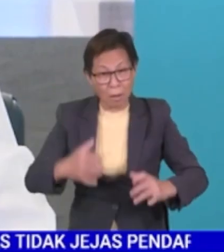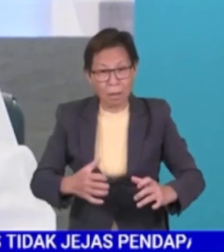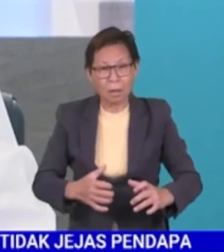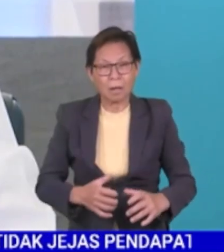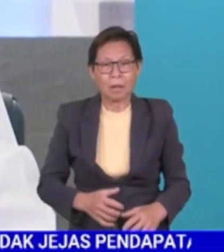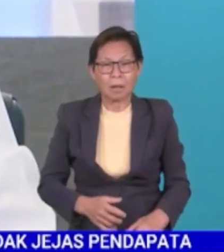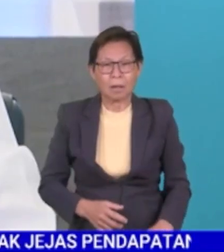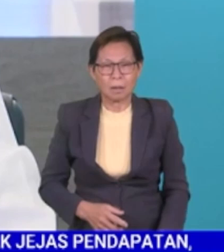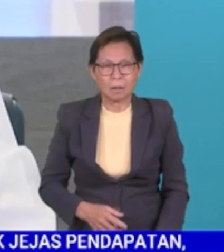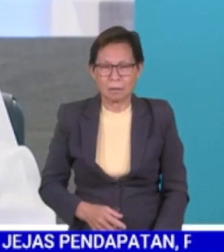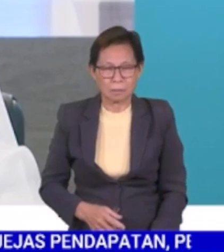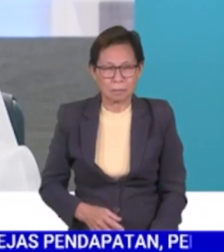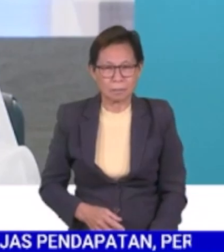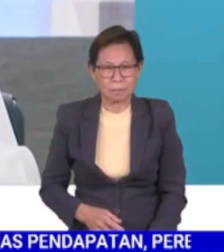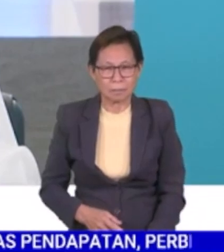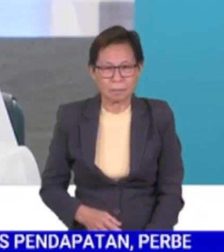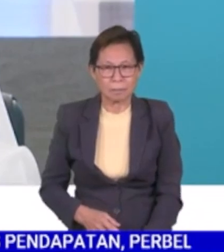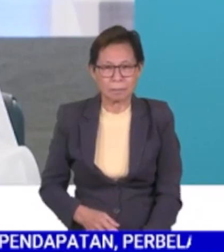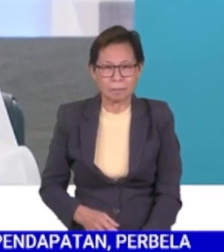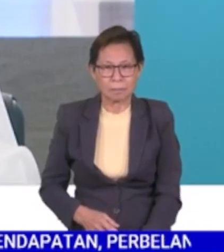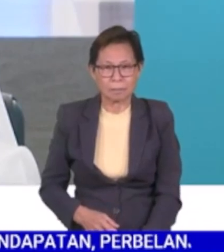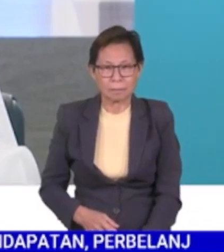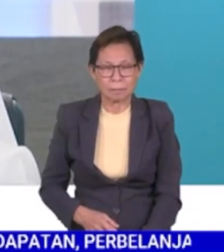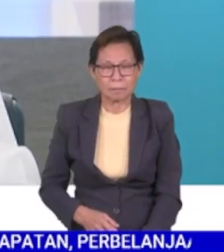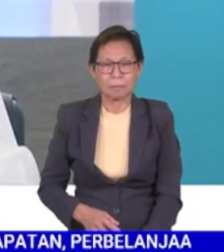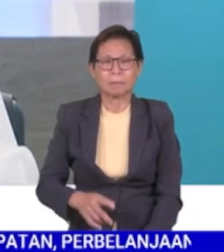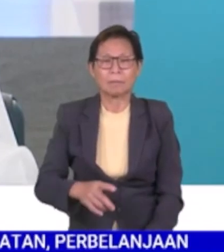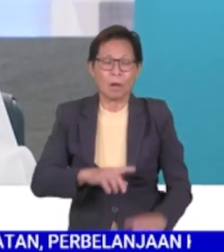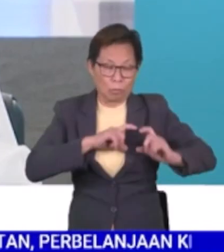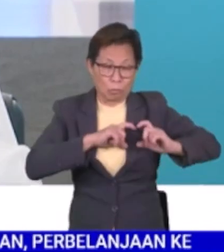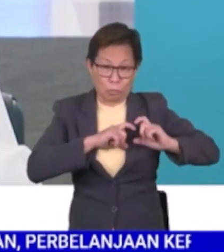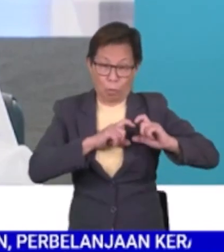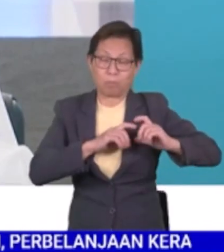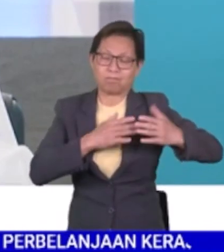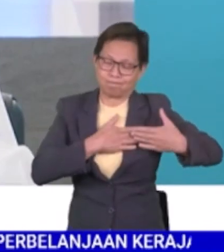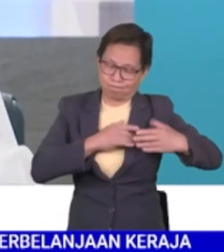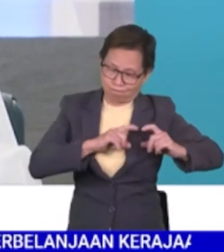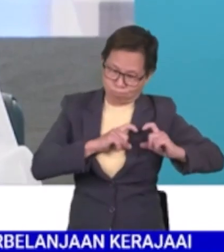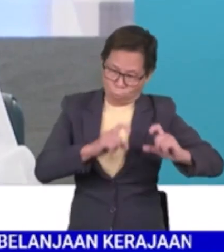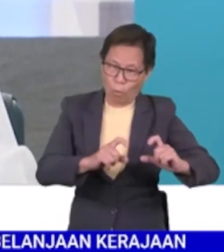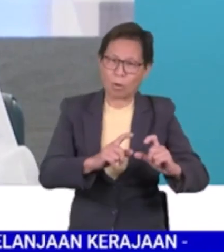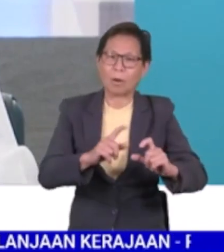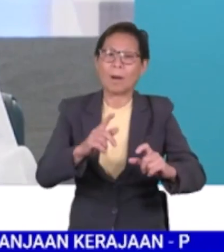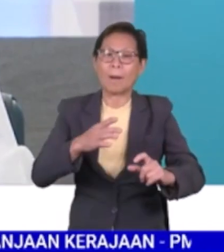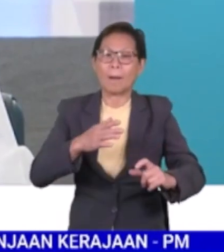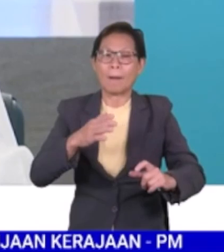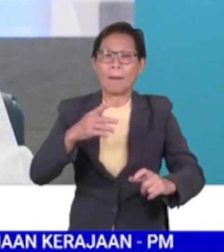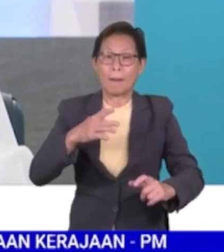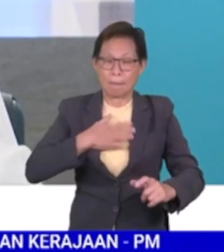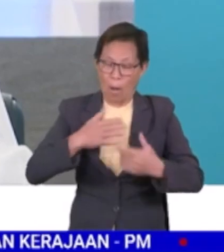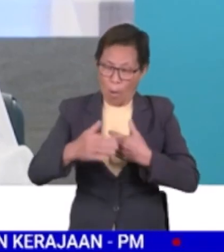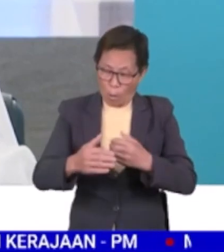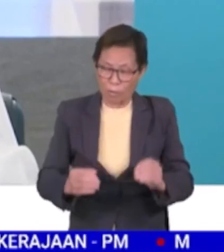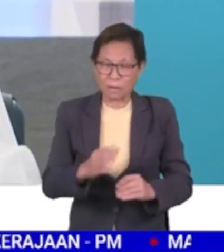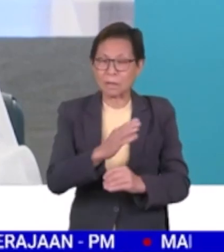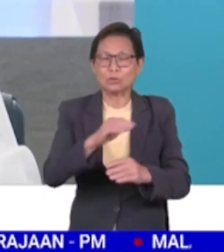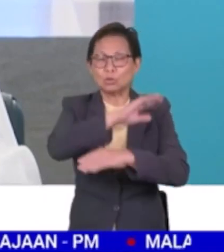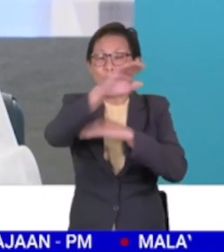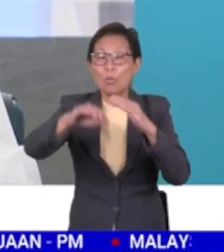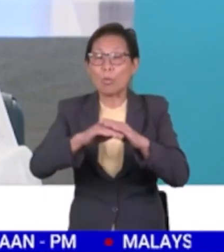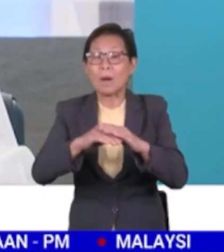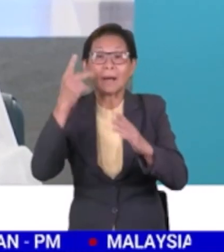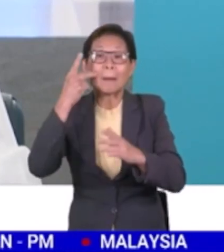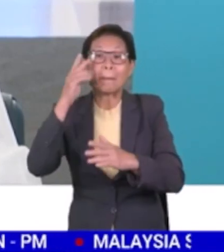keberkesanan dan juga komitmen Kementerian KPDN bersama dengan kementerian yang lain, kita